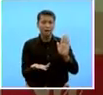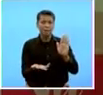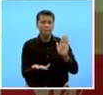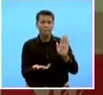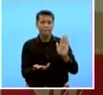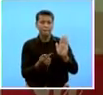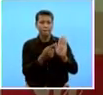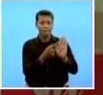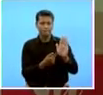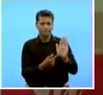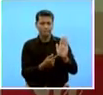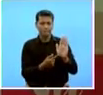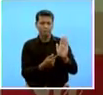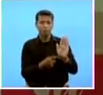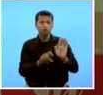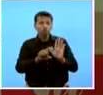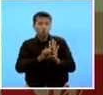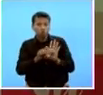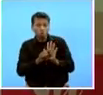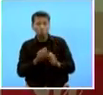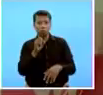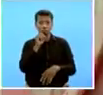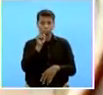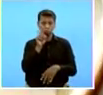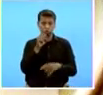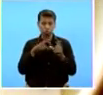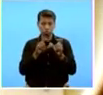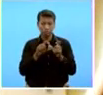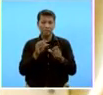misalnya penghilangan terminologi